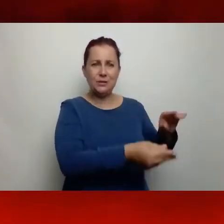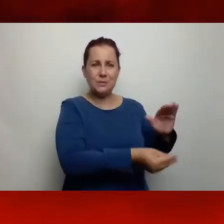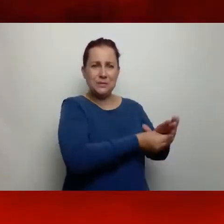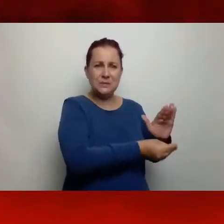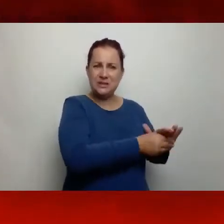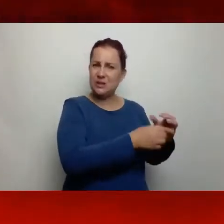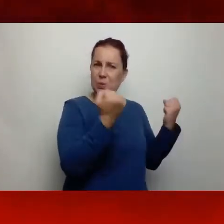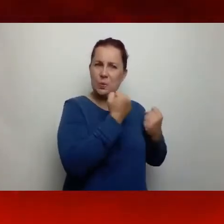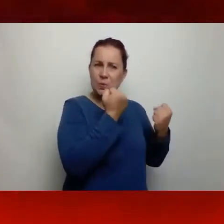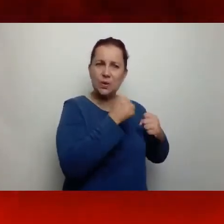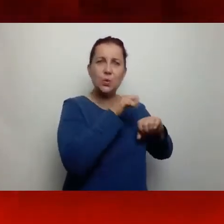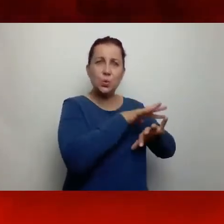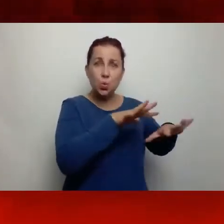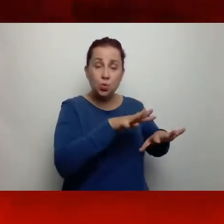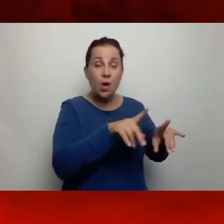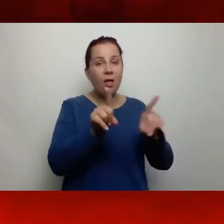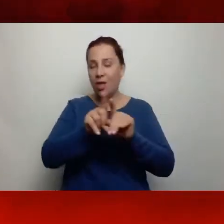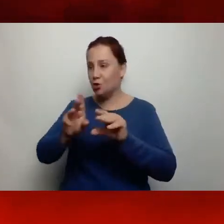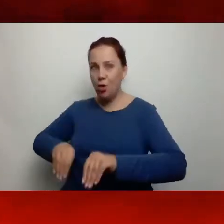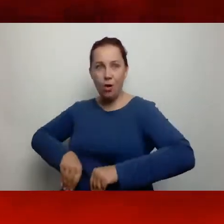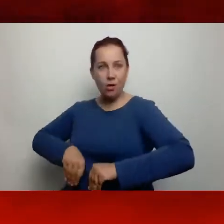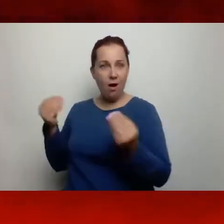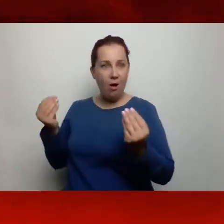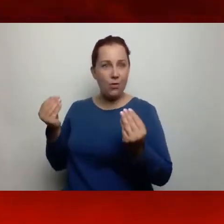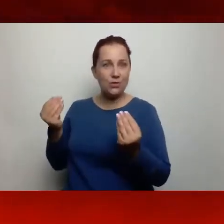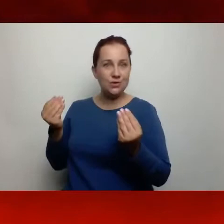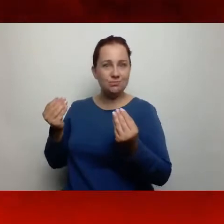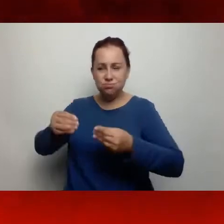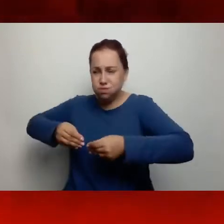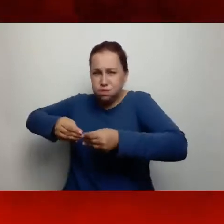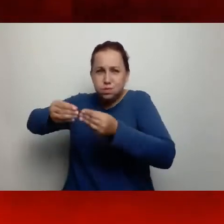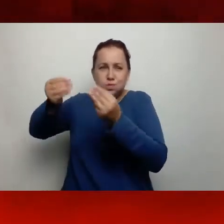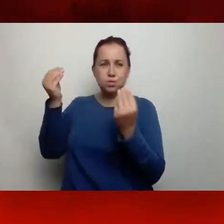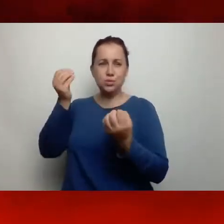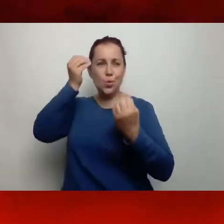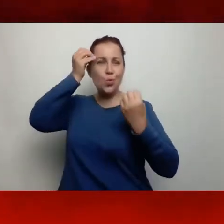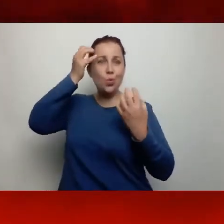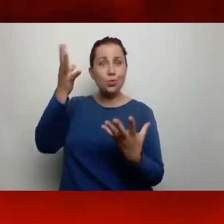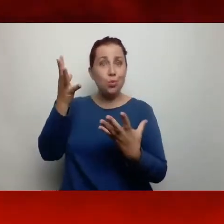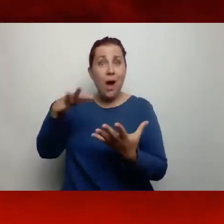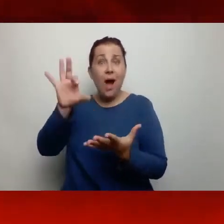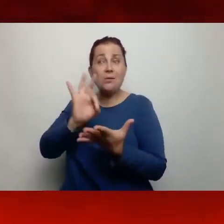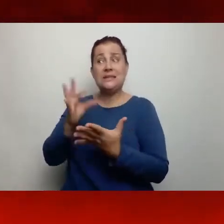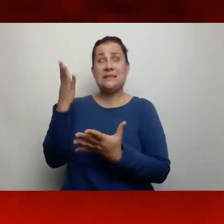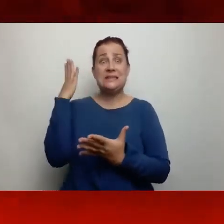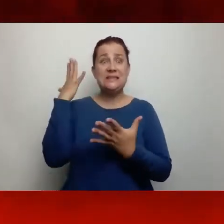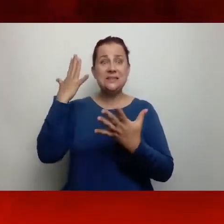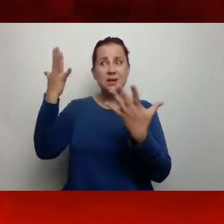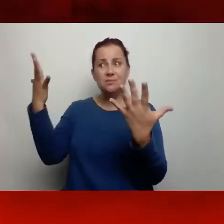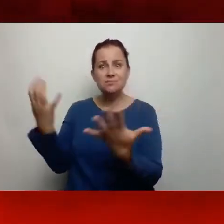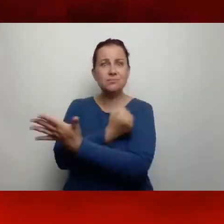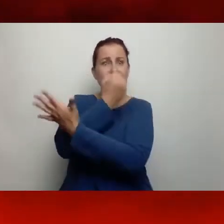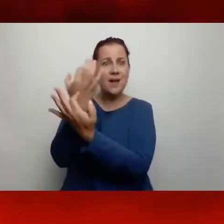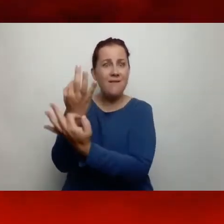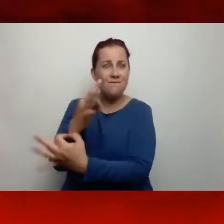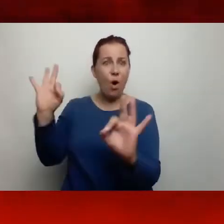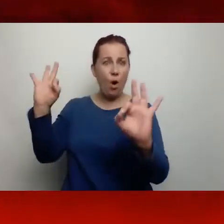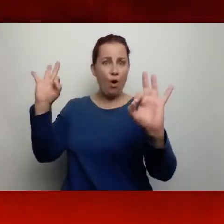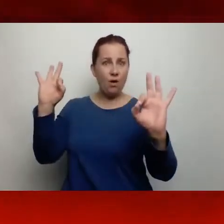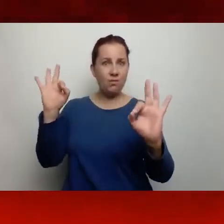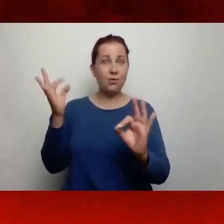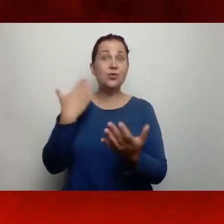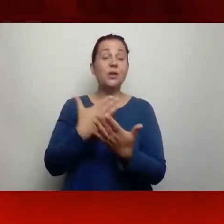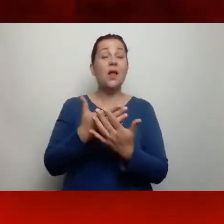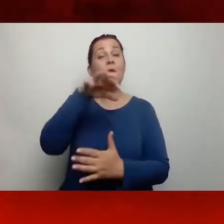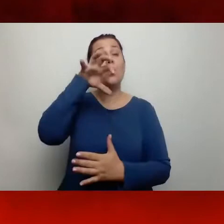z drugiej strony mamy rozkwit życia kulturalnego na tle odzyskanej świeżo to wolności, poeci, pisarze